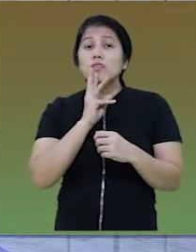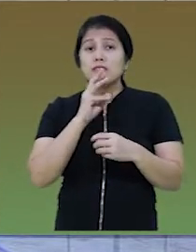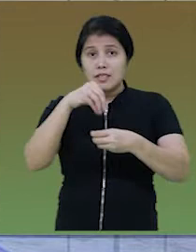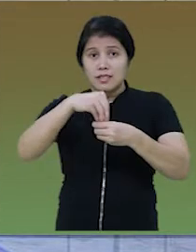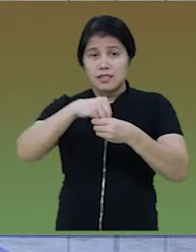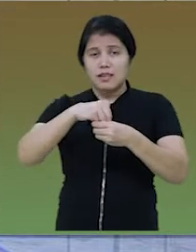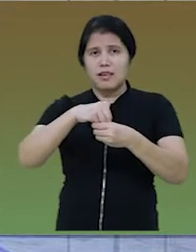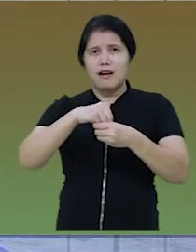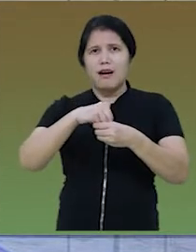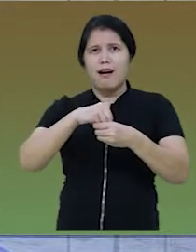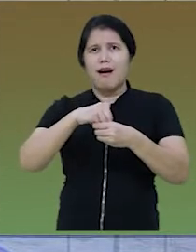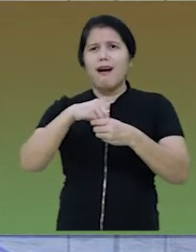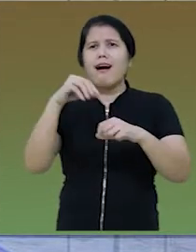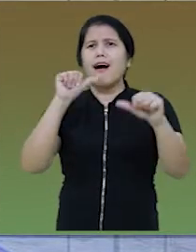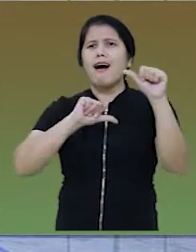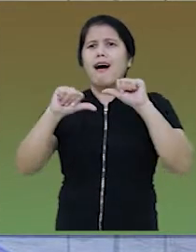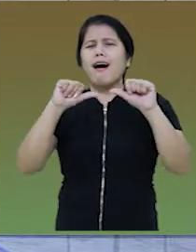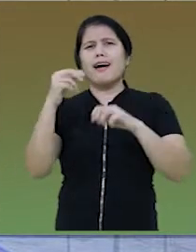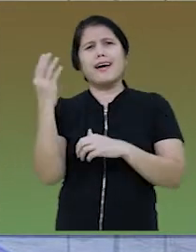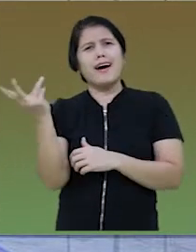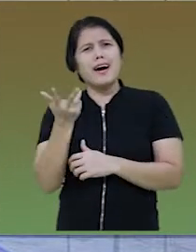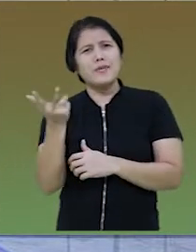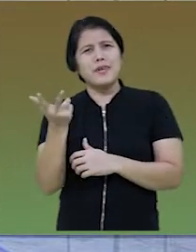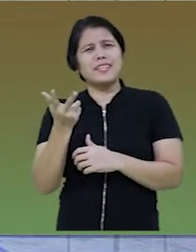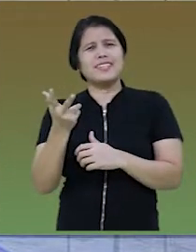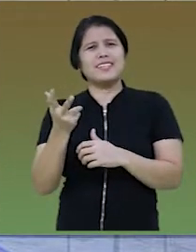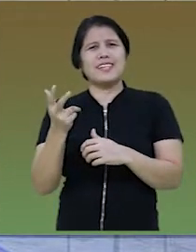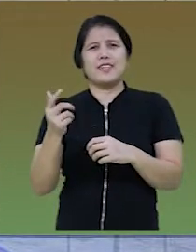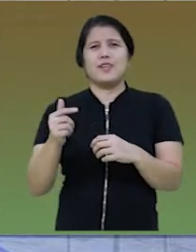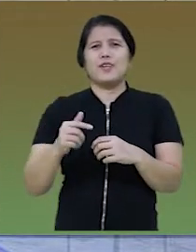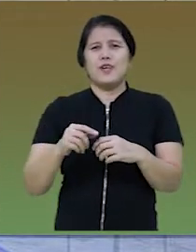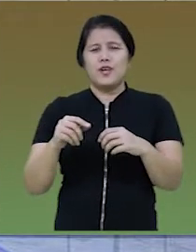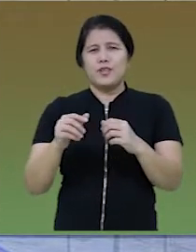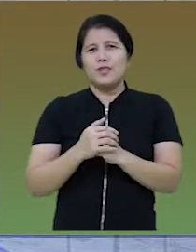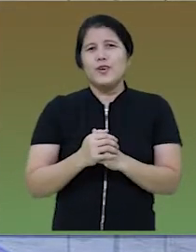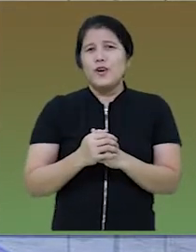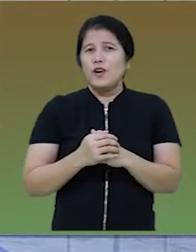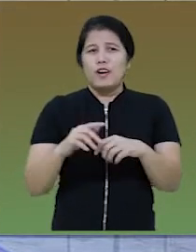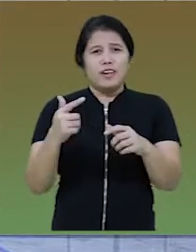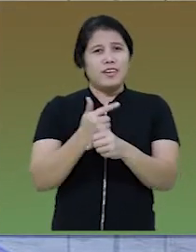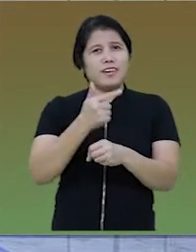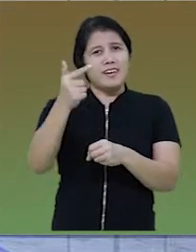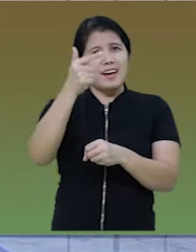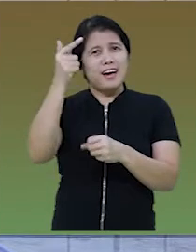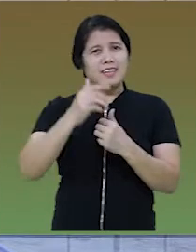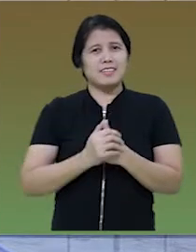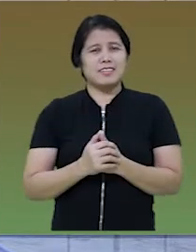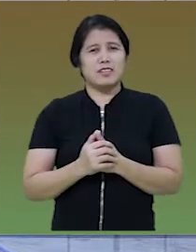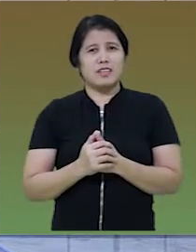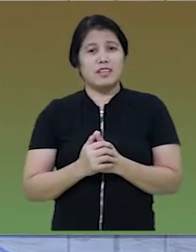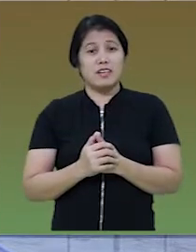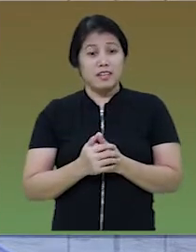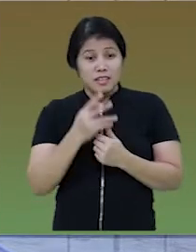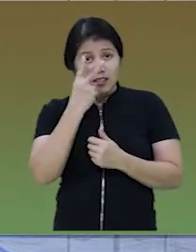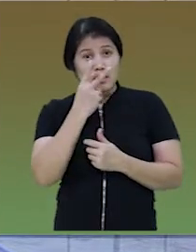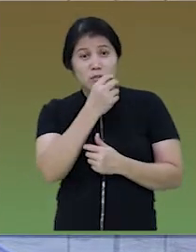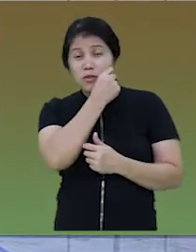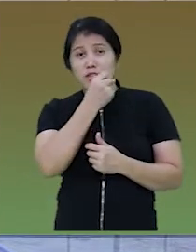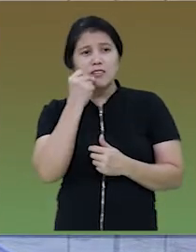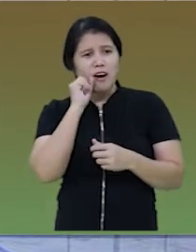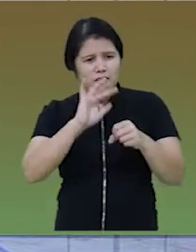paper. Ag-amazing naman po pala ang katangian ng hangin o gas. Tignan mo siya, kumikislap ang iyong